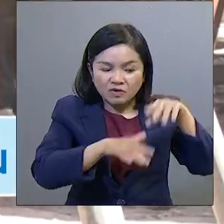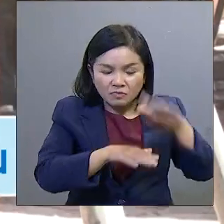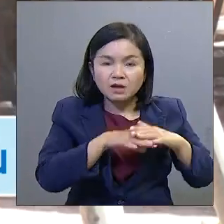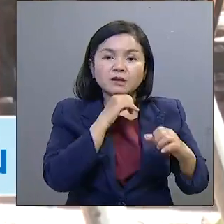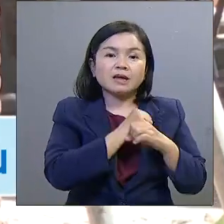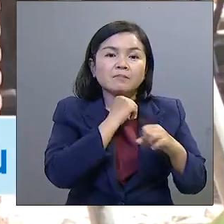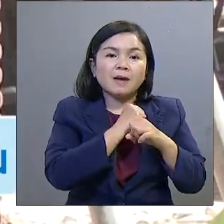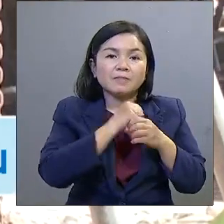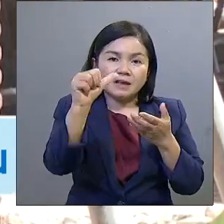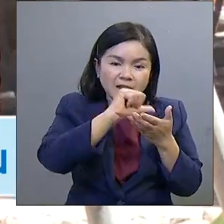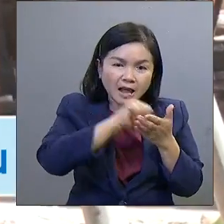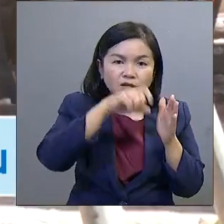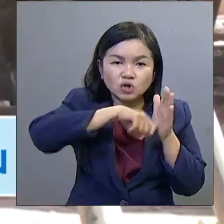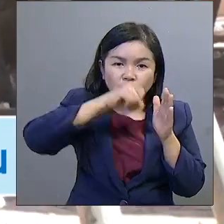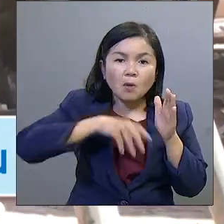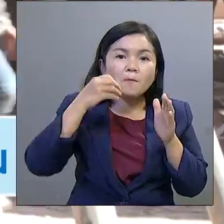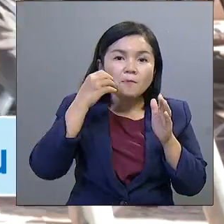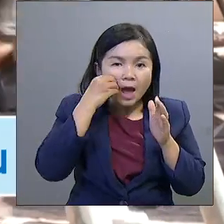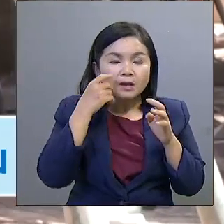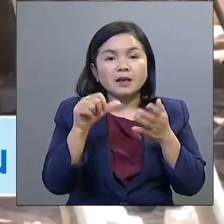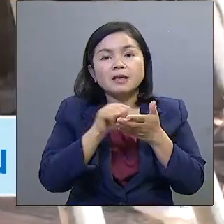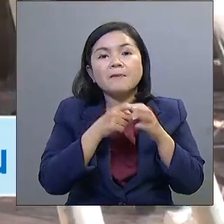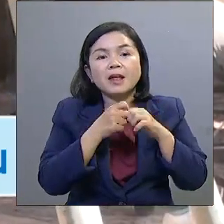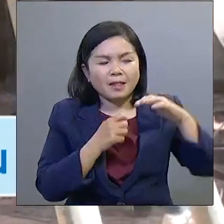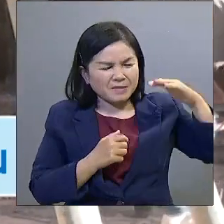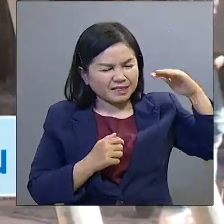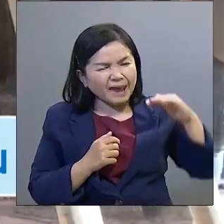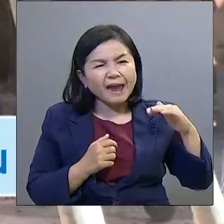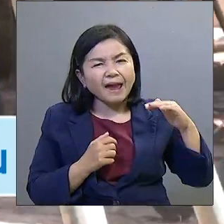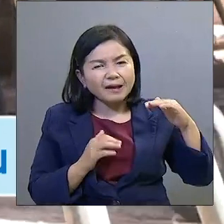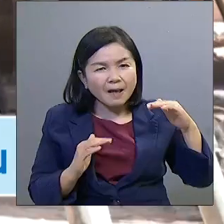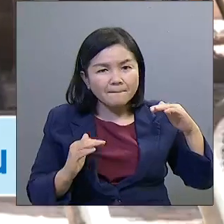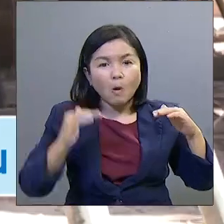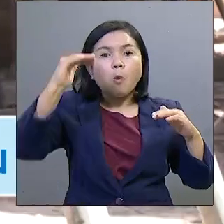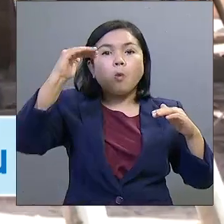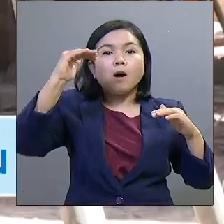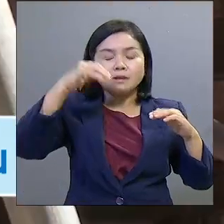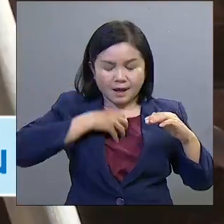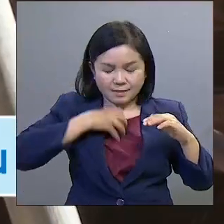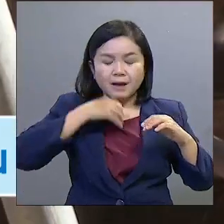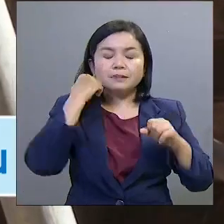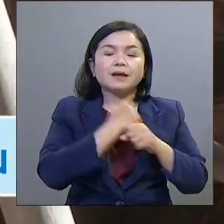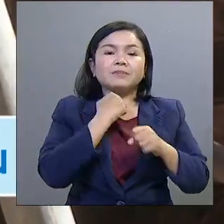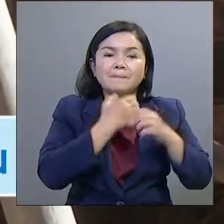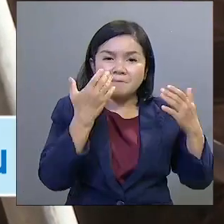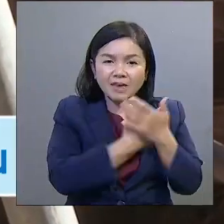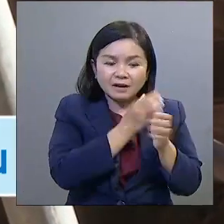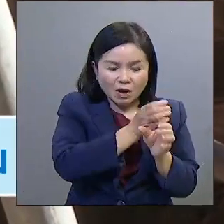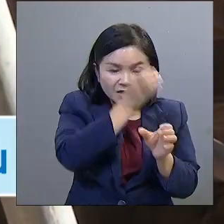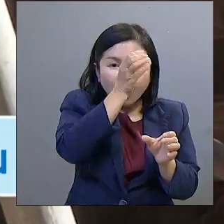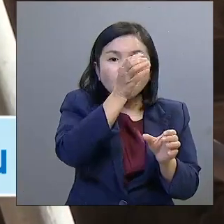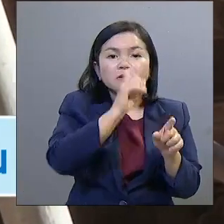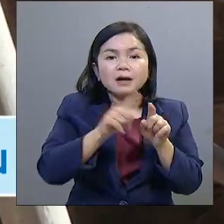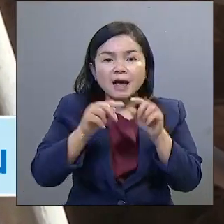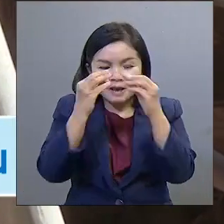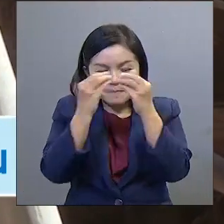การปรับปรุงซ่อมแซมซ่อมบ้านแก้ปัญหาบ้านอย่างเช่นบางบ้านเนี่ยบ้านเขาทรุดต้อง ปลี่ยนเสาเปลี่ยนคานคือตัวบ้านดีแต่ว่าคานไม่ดี